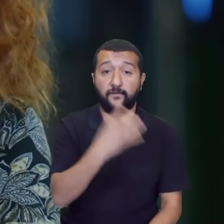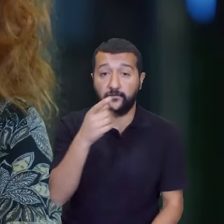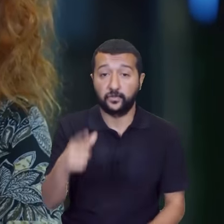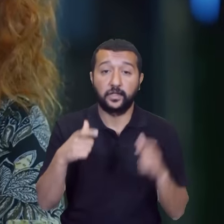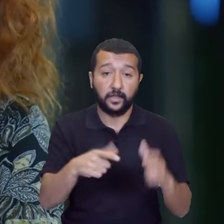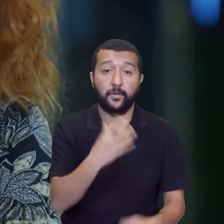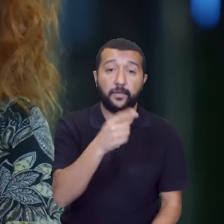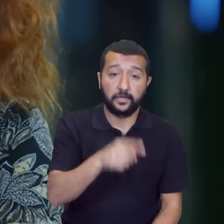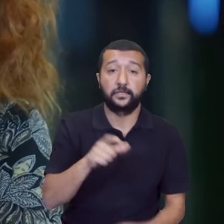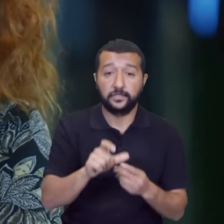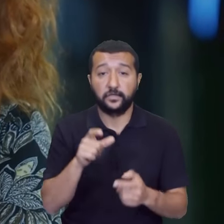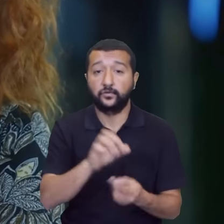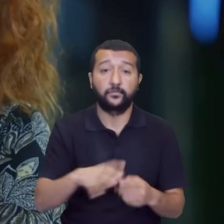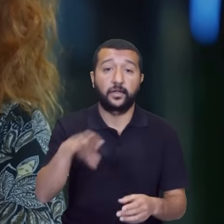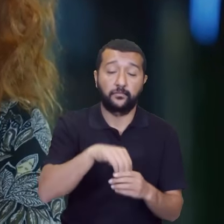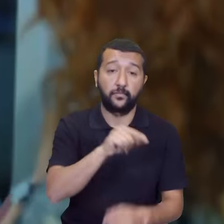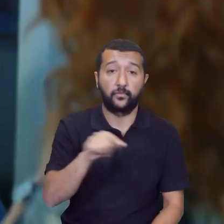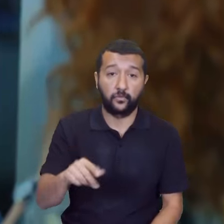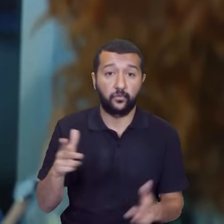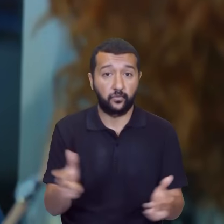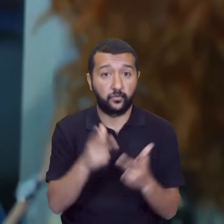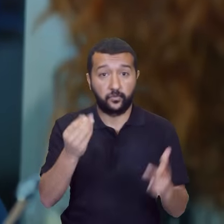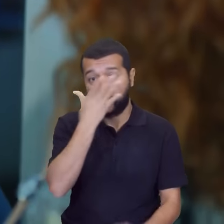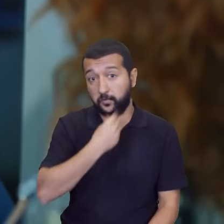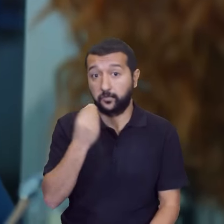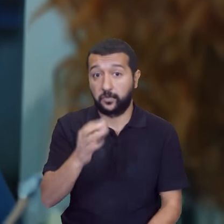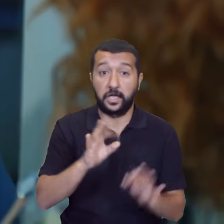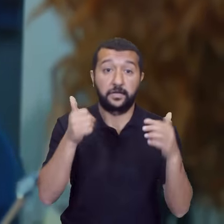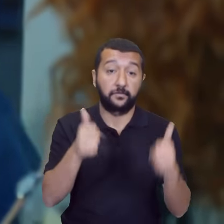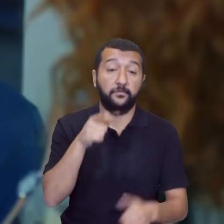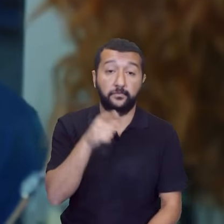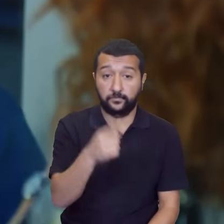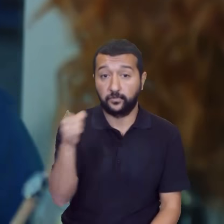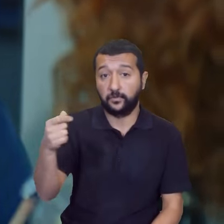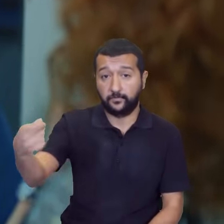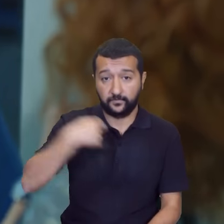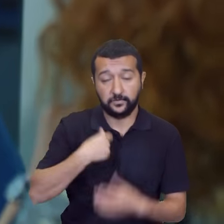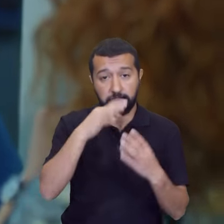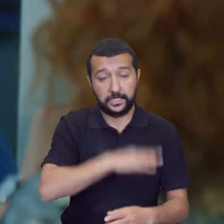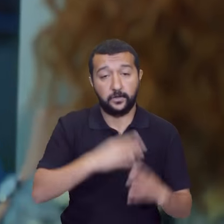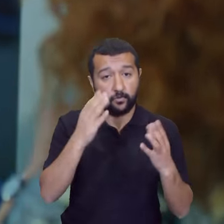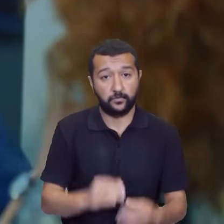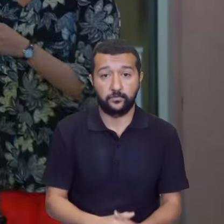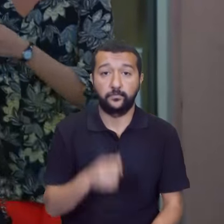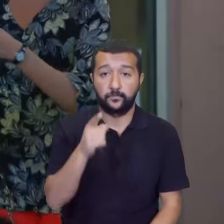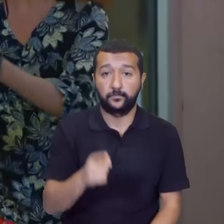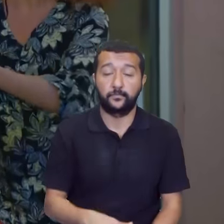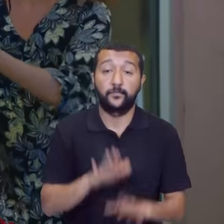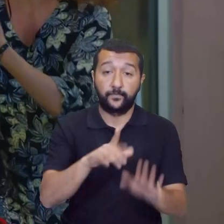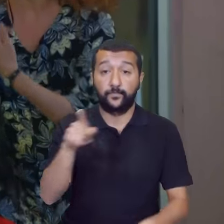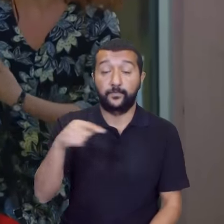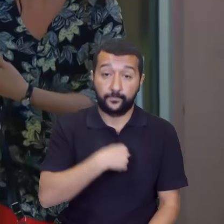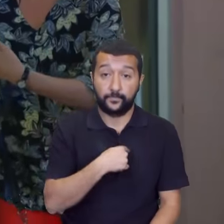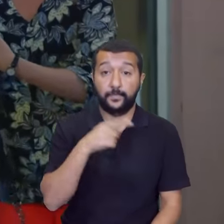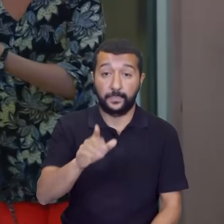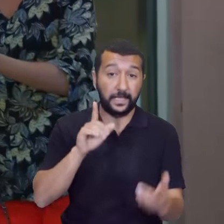vazo, tabak, bardak, çanak, çömlek, oy, bir takım. Ay çok güzel işte, harika. Bir kere de onun parası bize nasip olsun be bir tanem. Ha? Ama işte